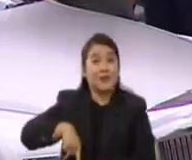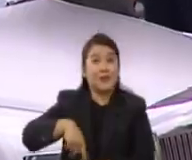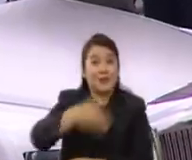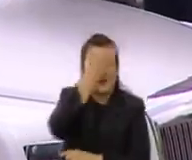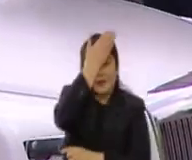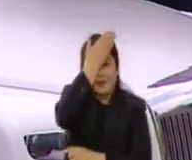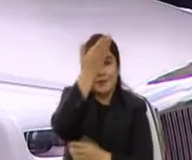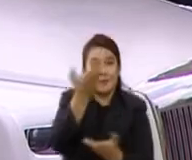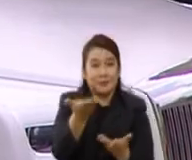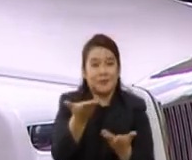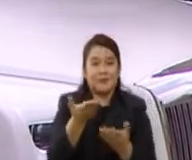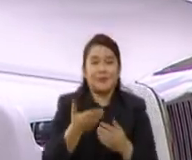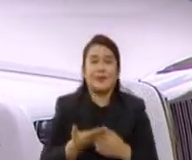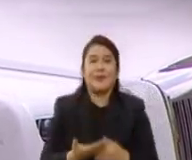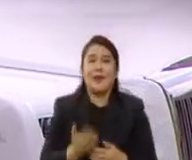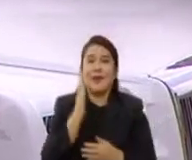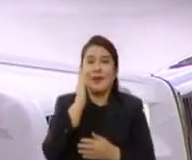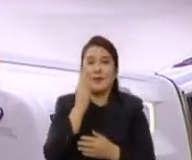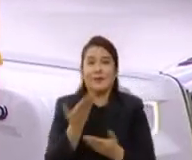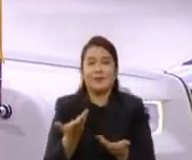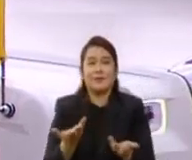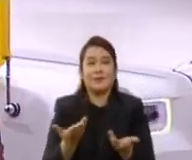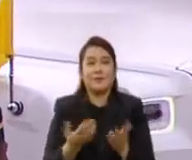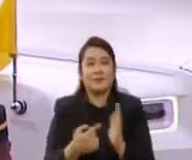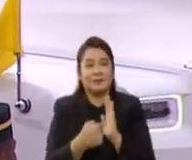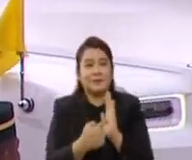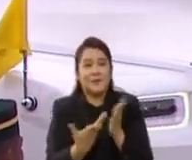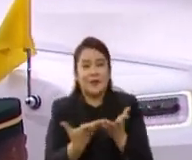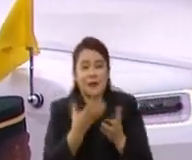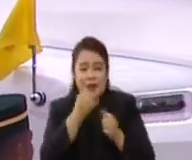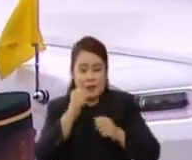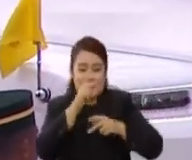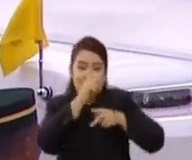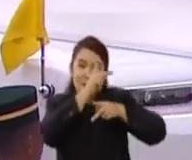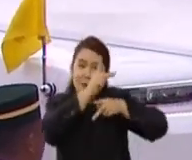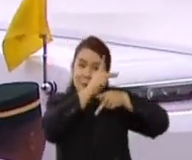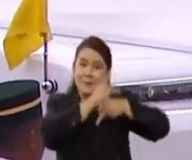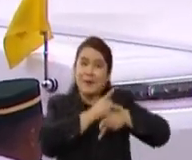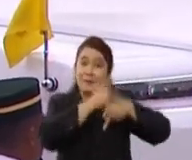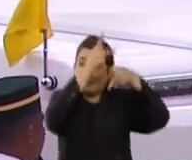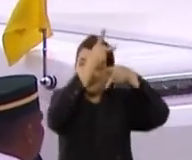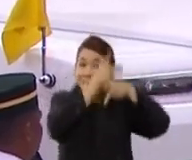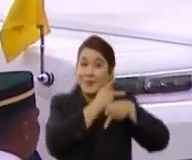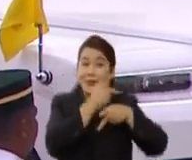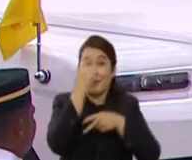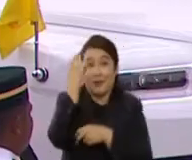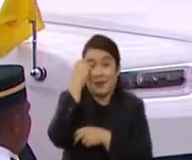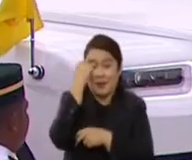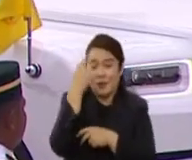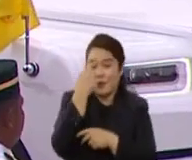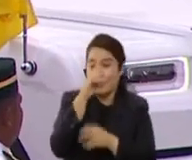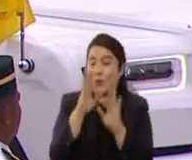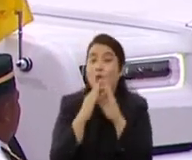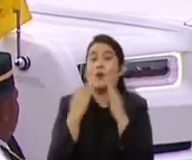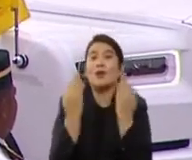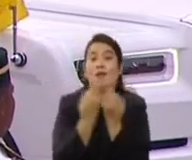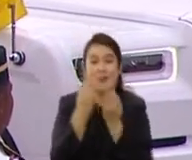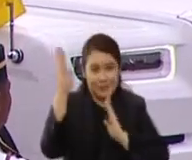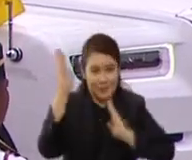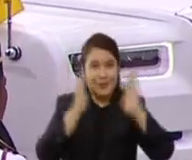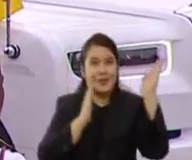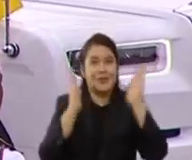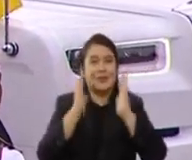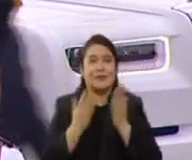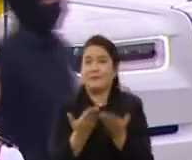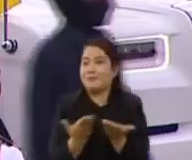satu momen berharga dan akan tersemat dalam ingatan dan sanubari keluarga Malaysia.